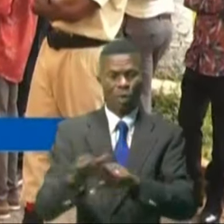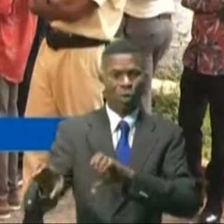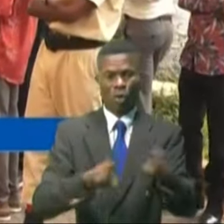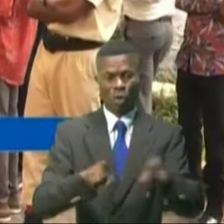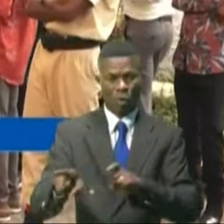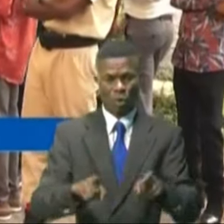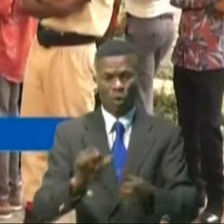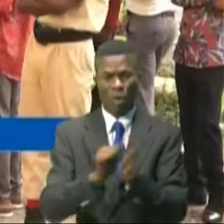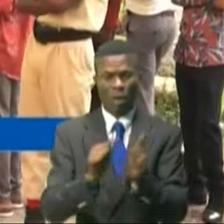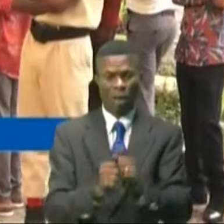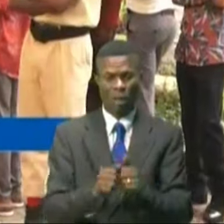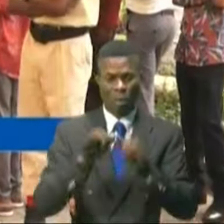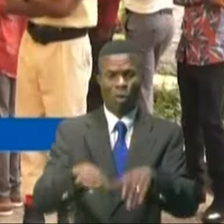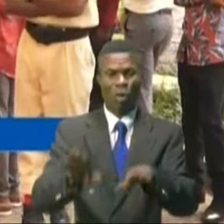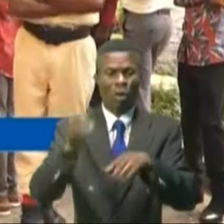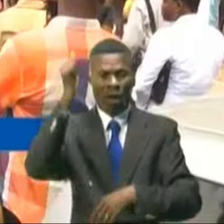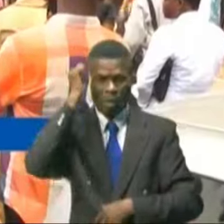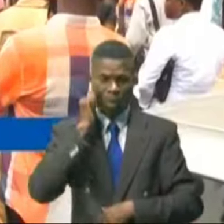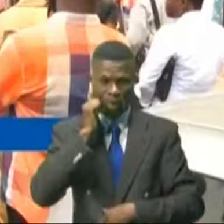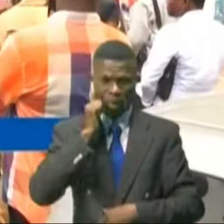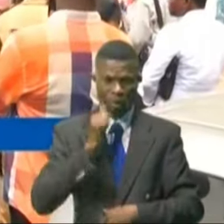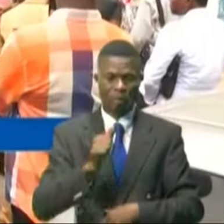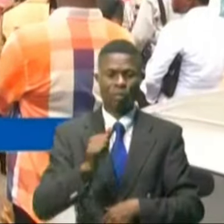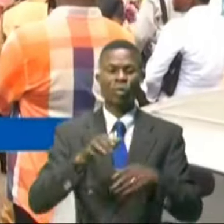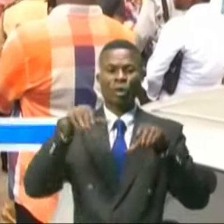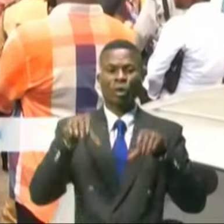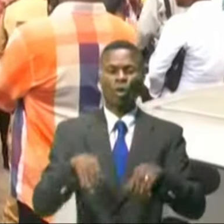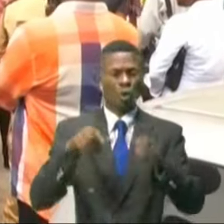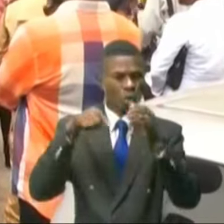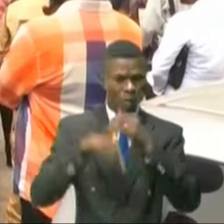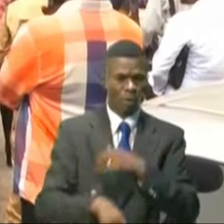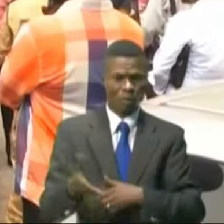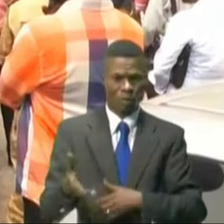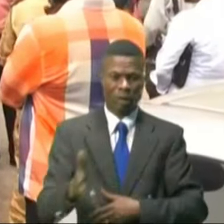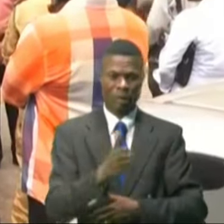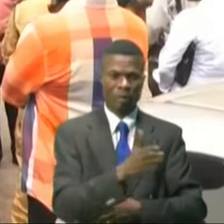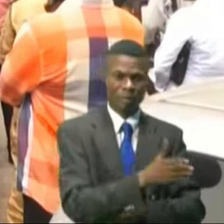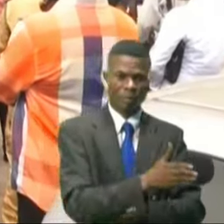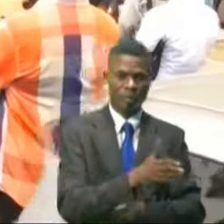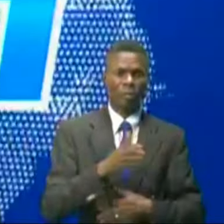les domaines ferroviaires, portuaires et maritimes au Congo profond.